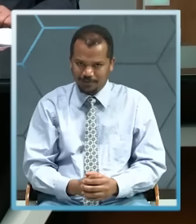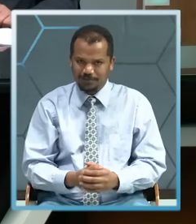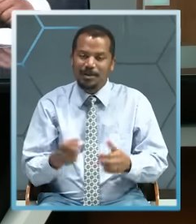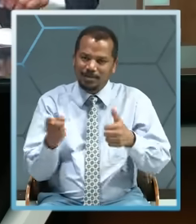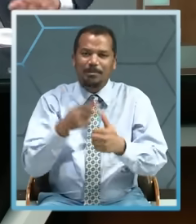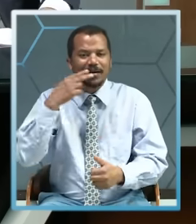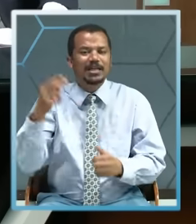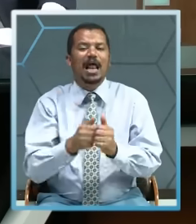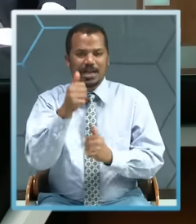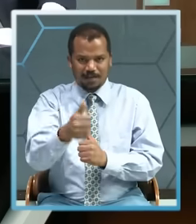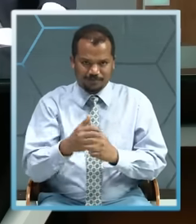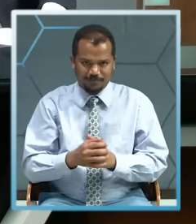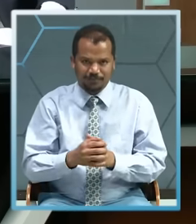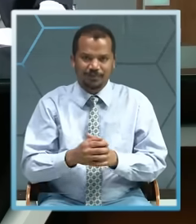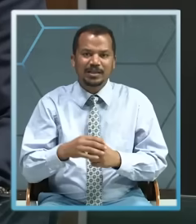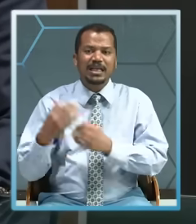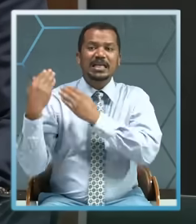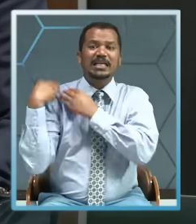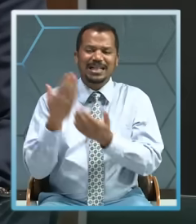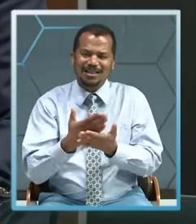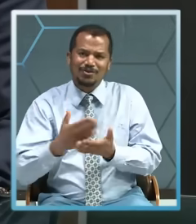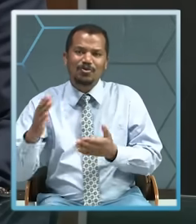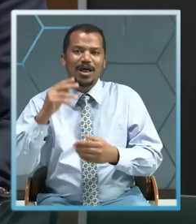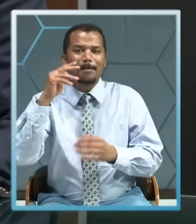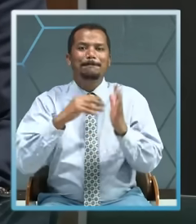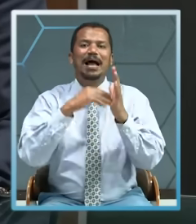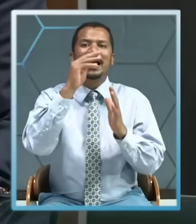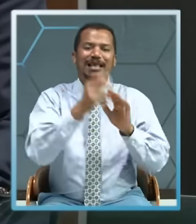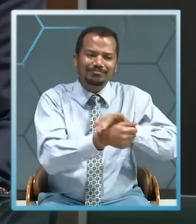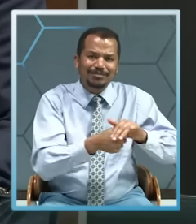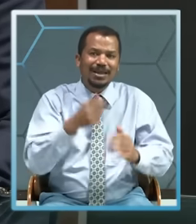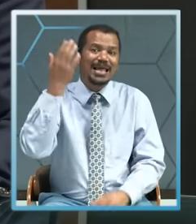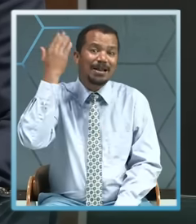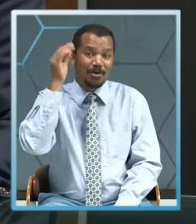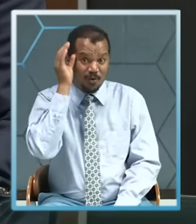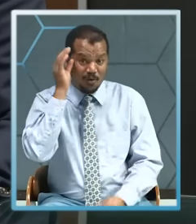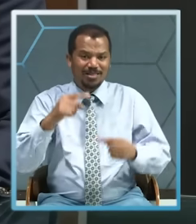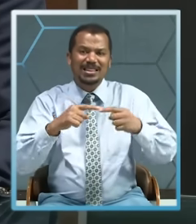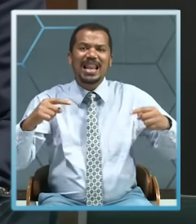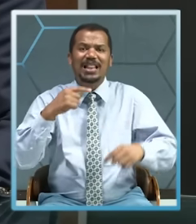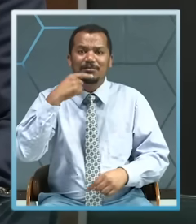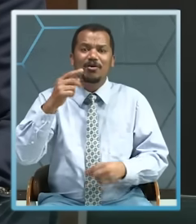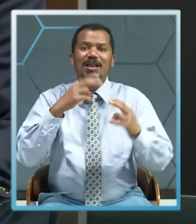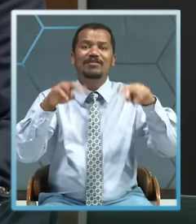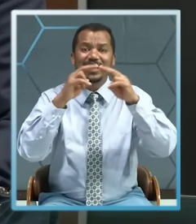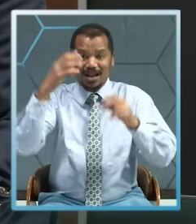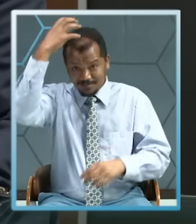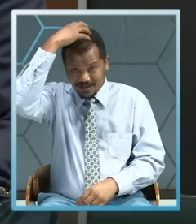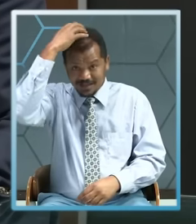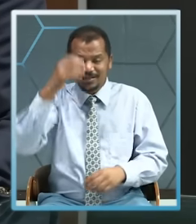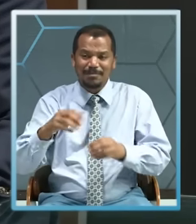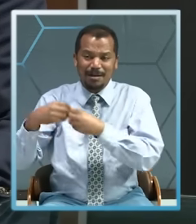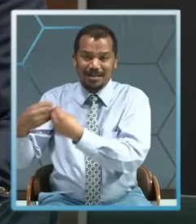ነው። ወደ መጀመሪያው ዜና ተሻግረናል። ከስልጣን ተወግዶ መቀሌ ተሸሽጎ የነበረው ህዋት ጣላት የሚለውን